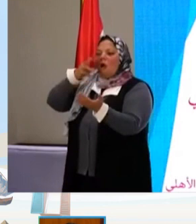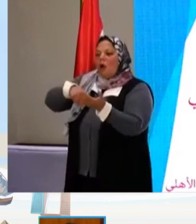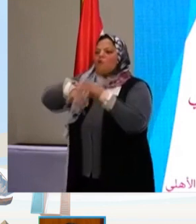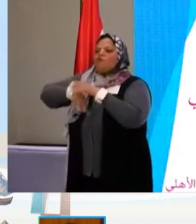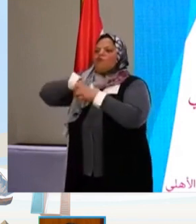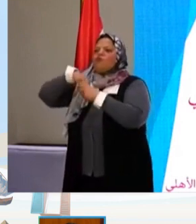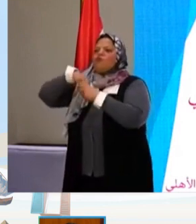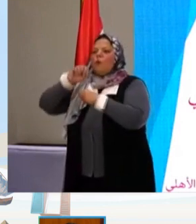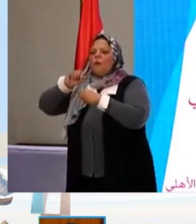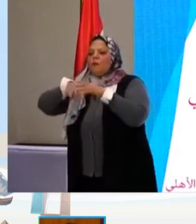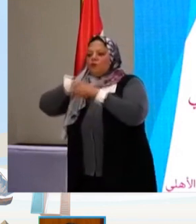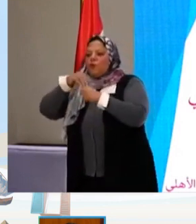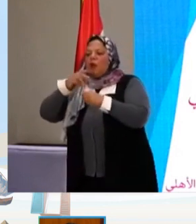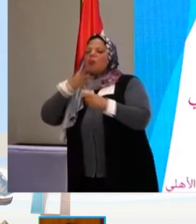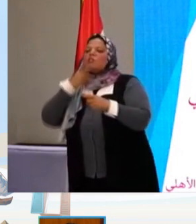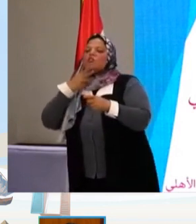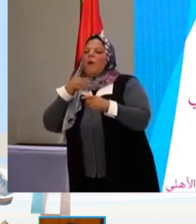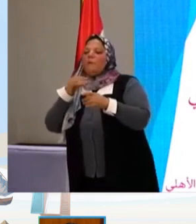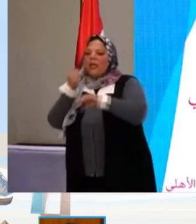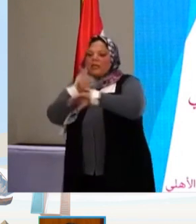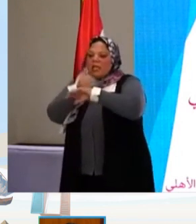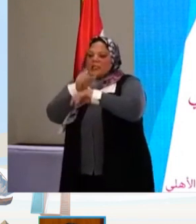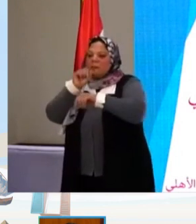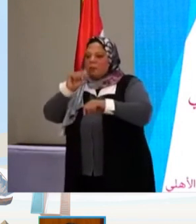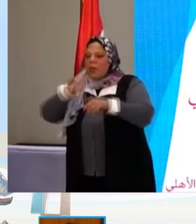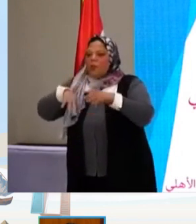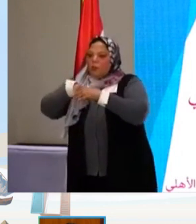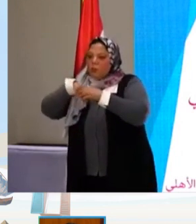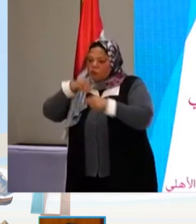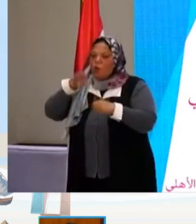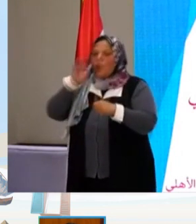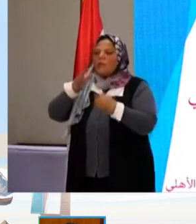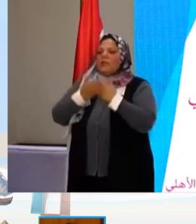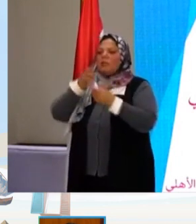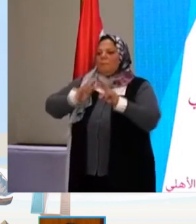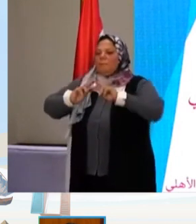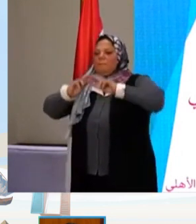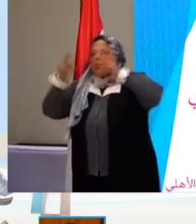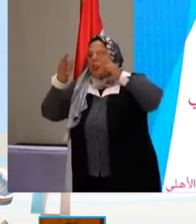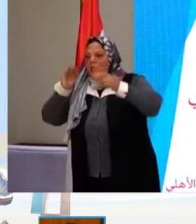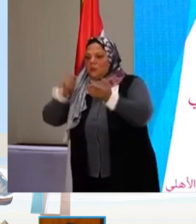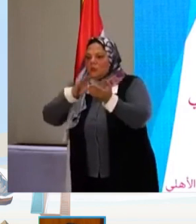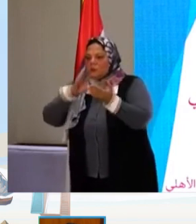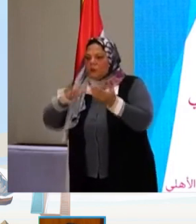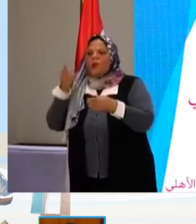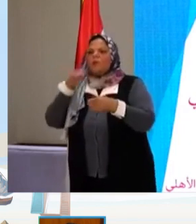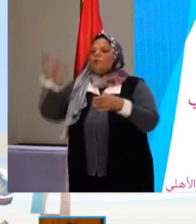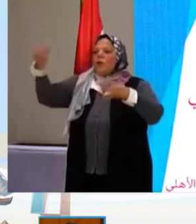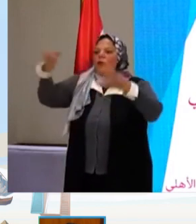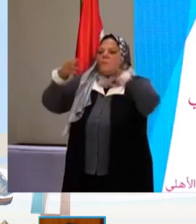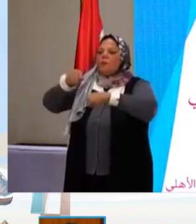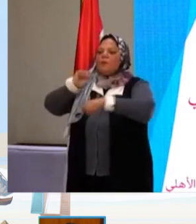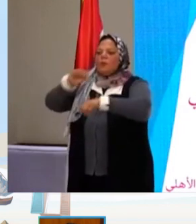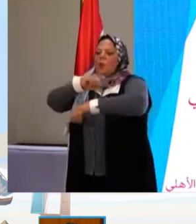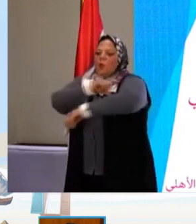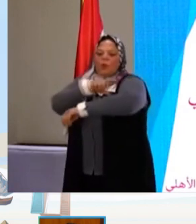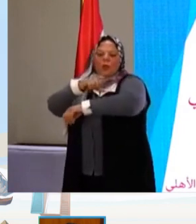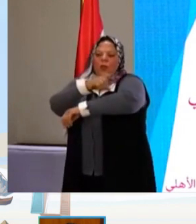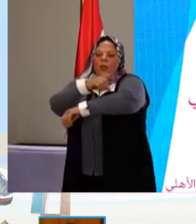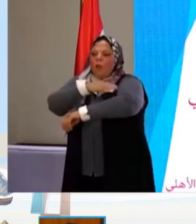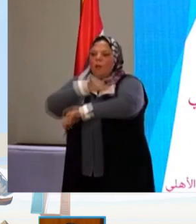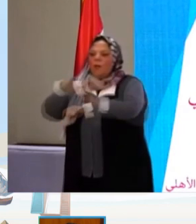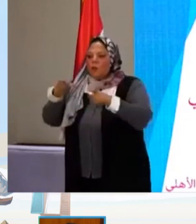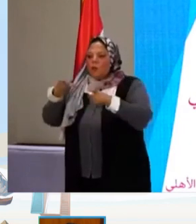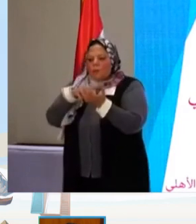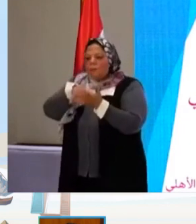العمل الاهلي، كذلك ان في بعض الجمعيات توقفت لعدم وجود تمويل خاص بها. دي